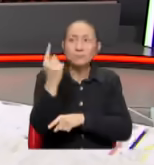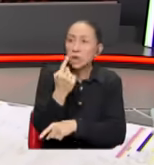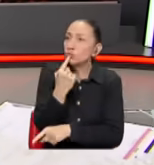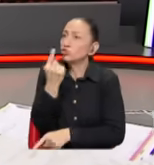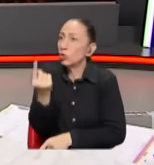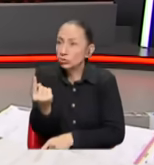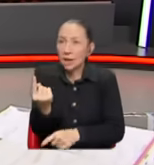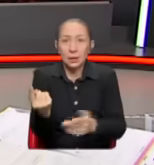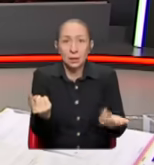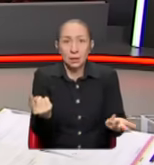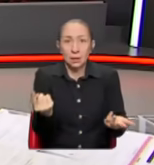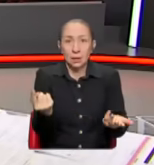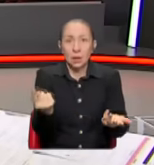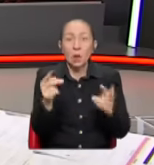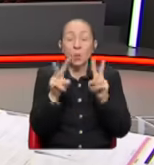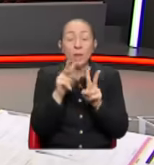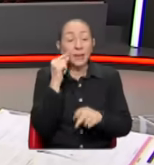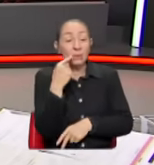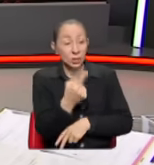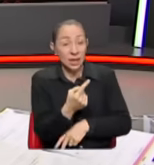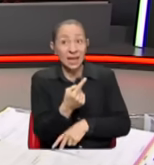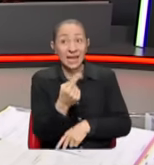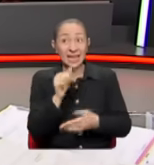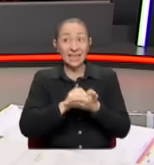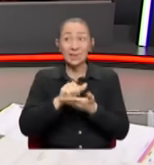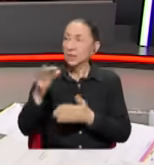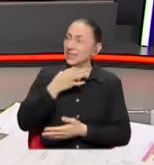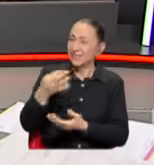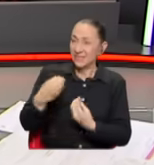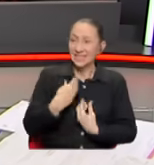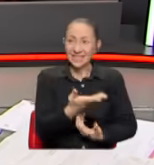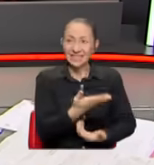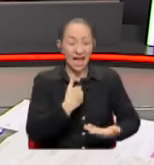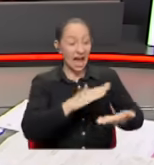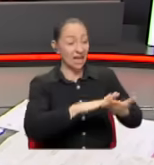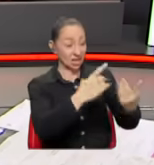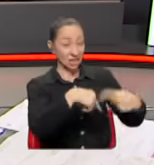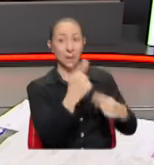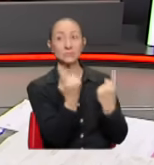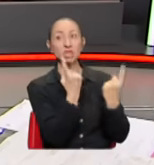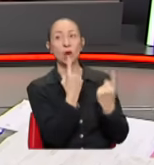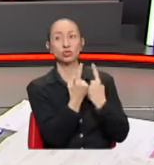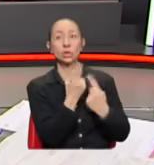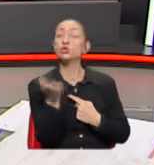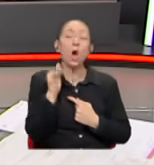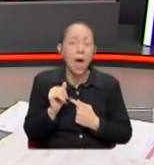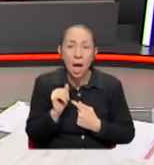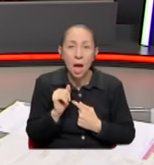söyleyecek. Murat Bey diyor ki gazetecilere müsaade ederseniz arkadaşlarla bir şey konuşacağız. Sonra